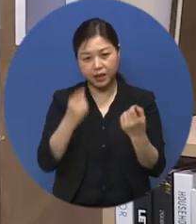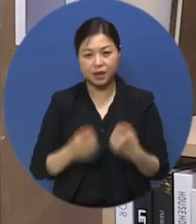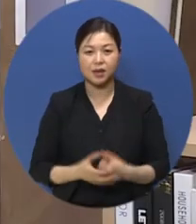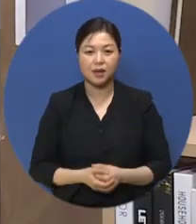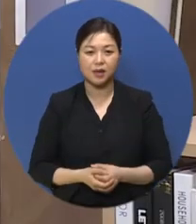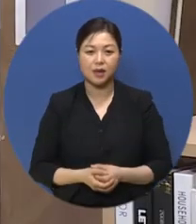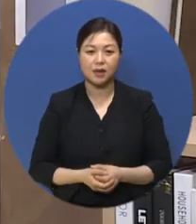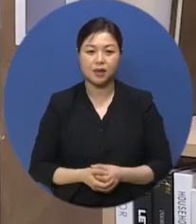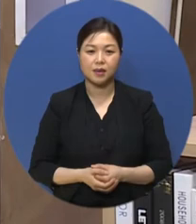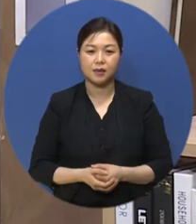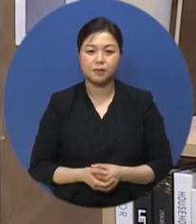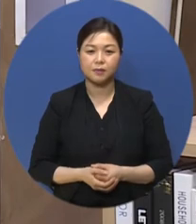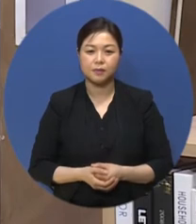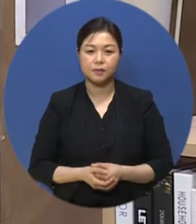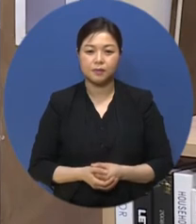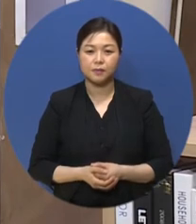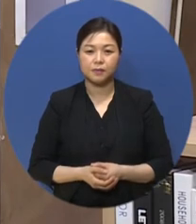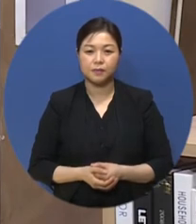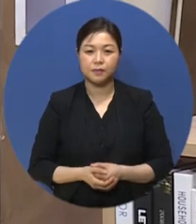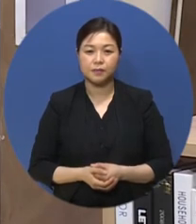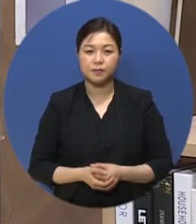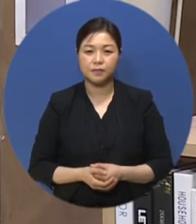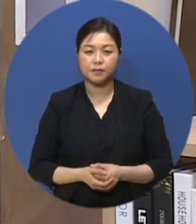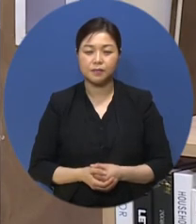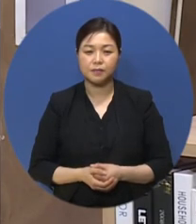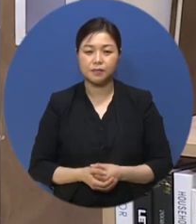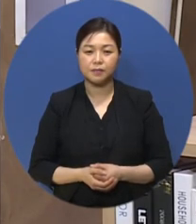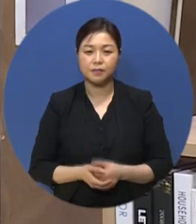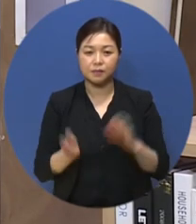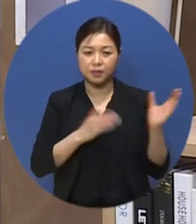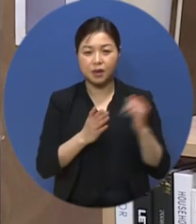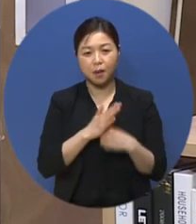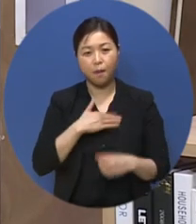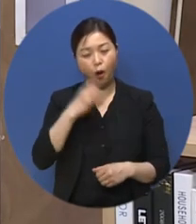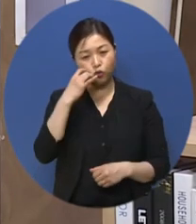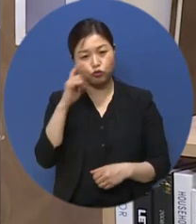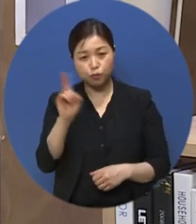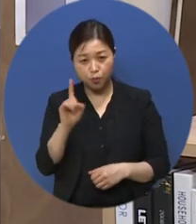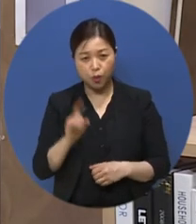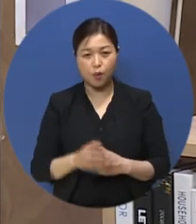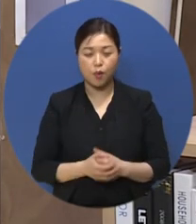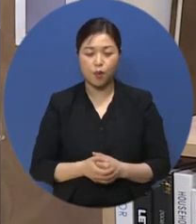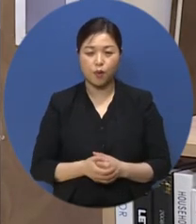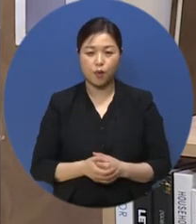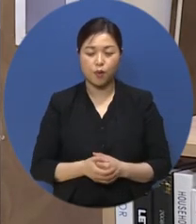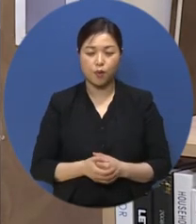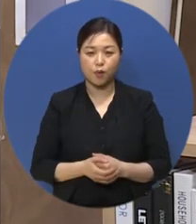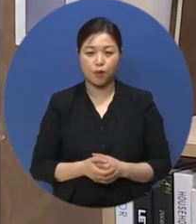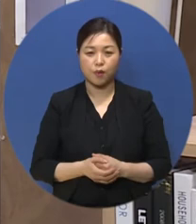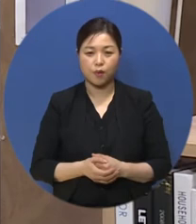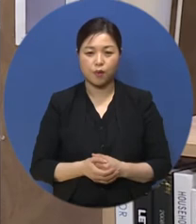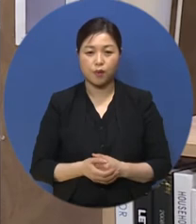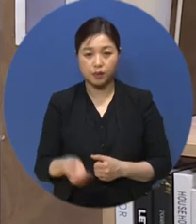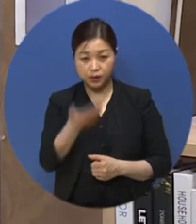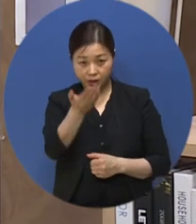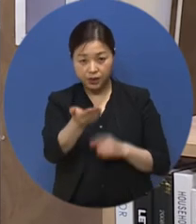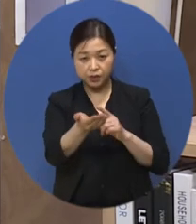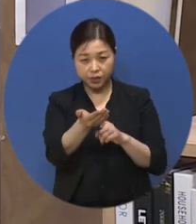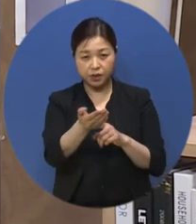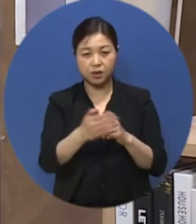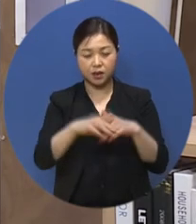예. 그리고 이제 좀 갑작스럽게 궁금해지는 게 위원장님께서는 이제 구의원으로